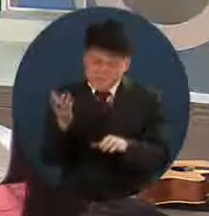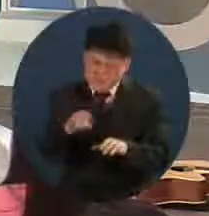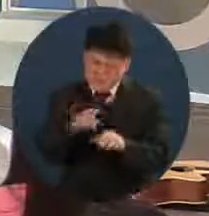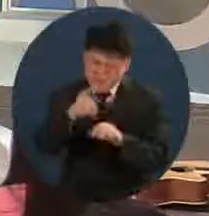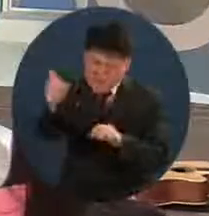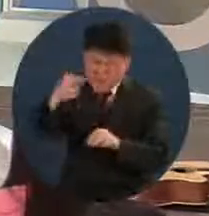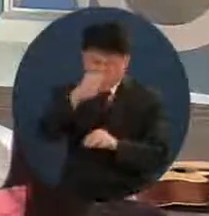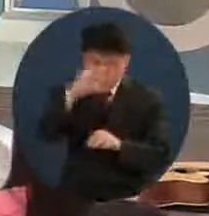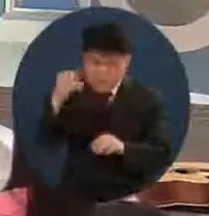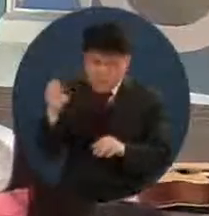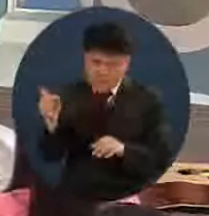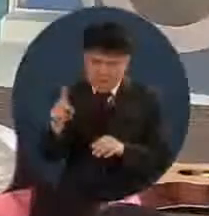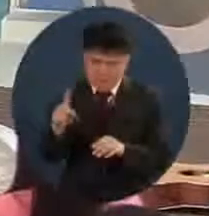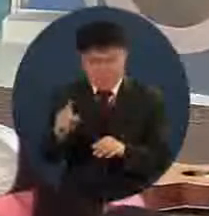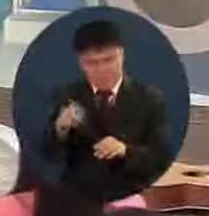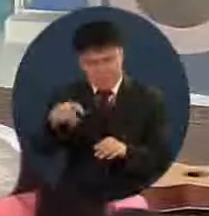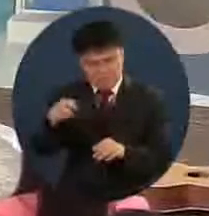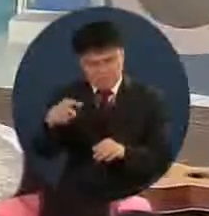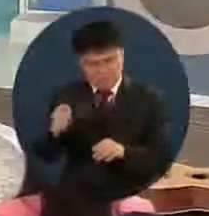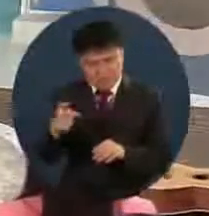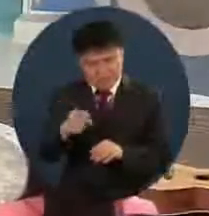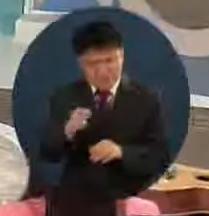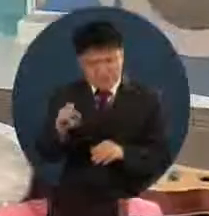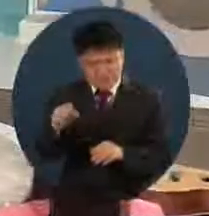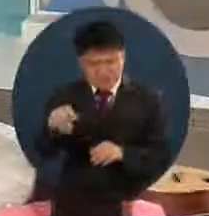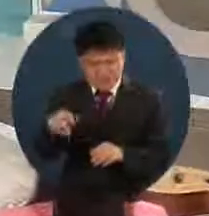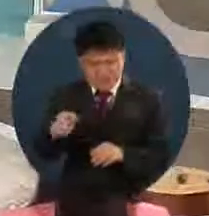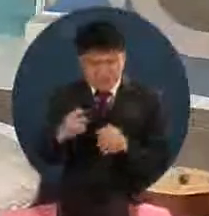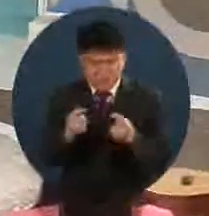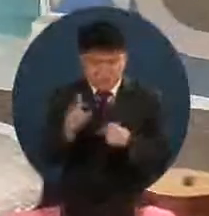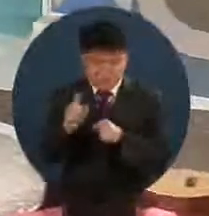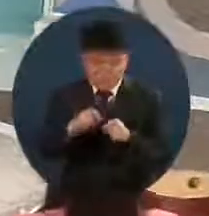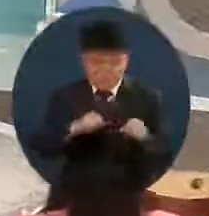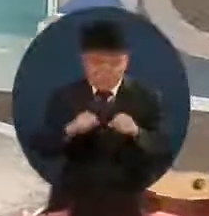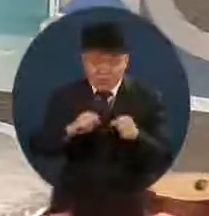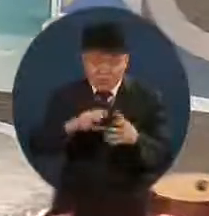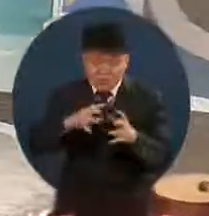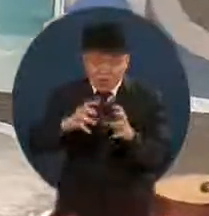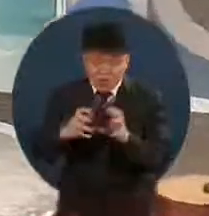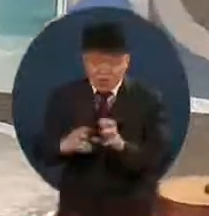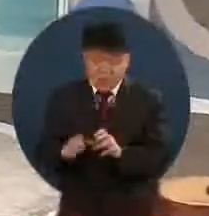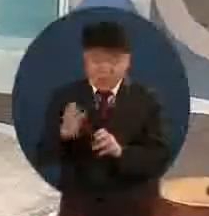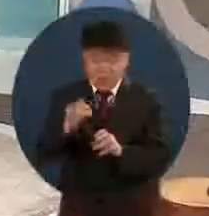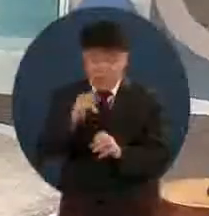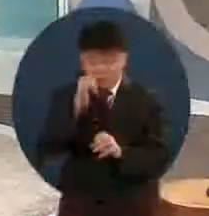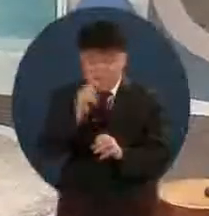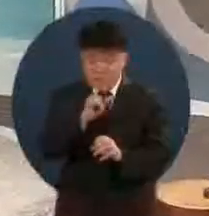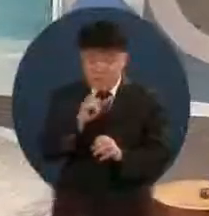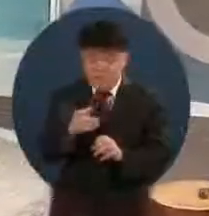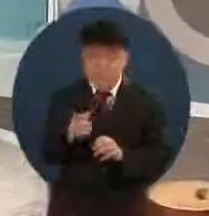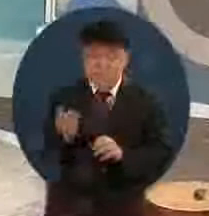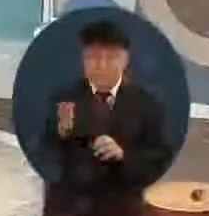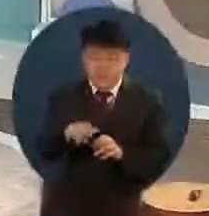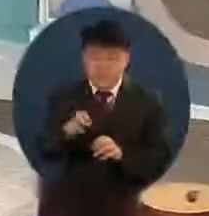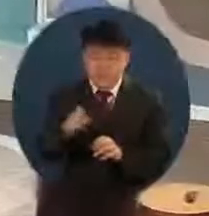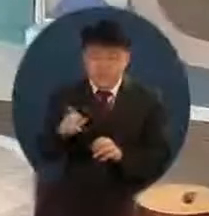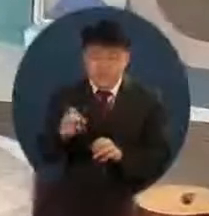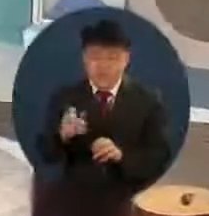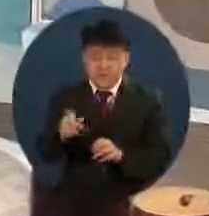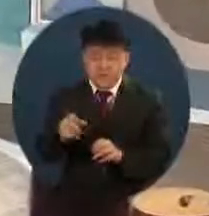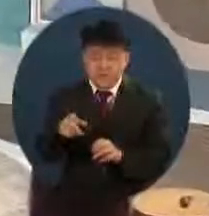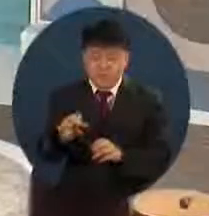그 유체로 되어 있단 말이에요. 그래서 어떤 나름대로 규칙이 있는데 명왕성이 이게 다시 또 이게 얼음덩어리인지 흙덩어리인지